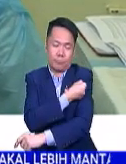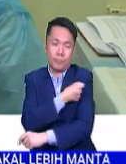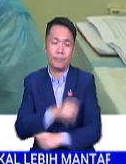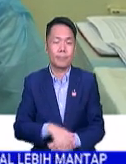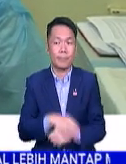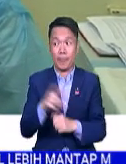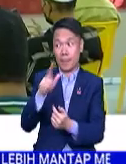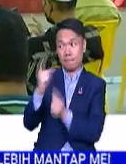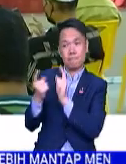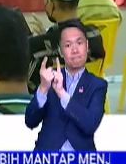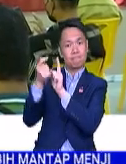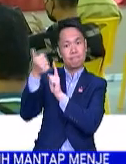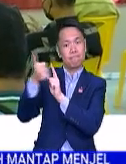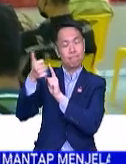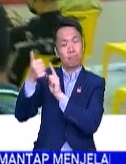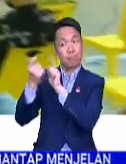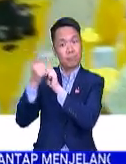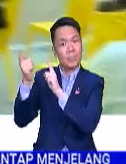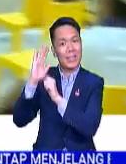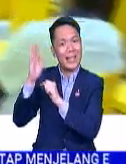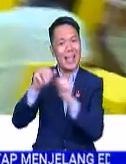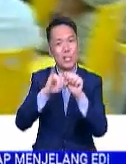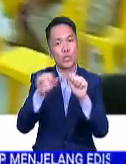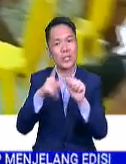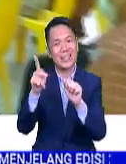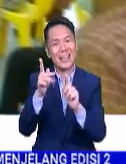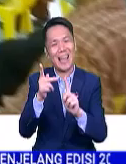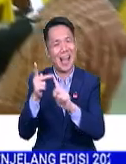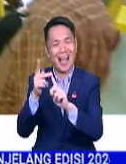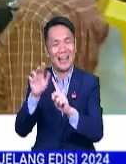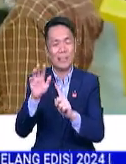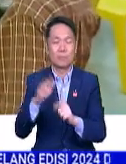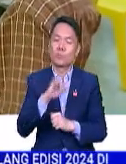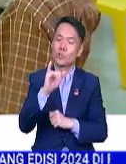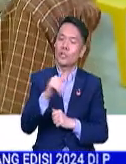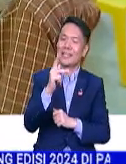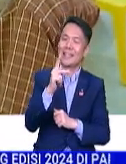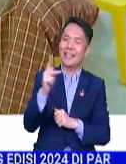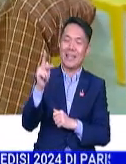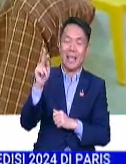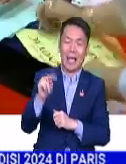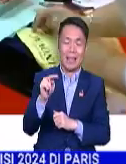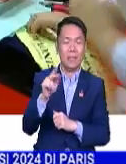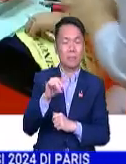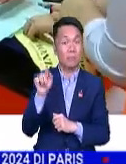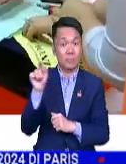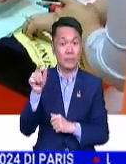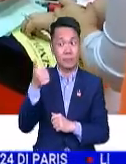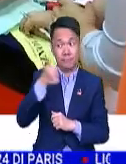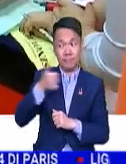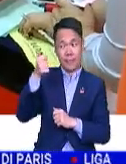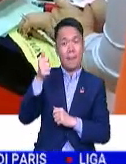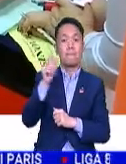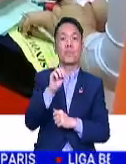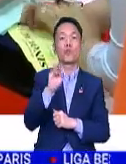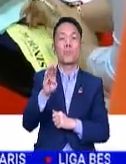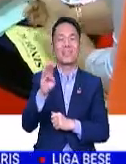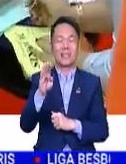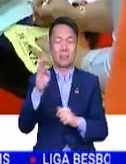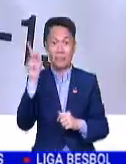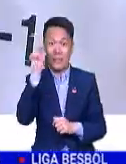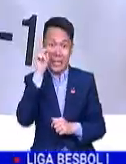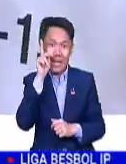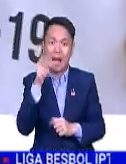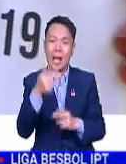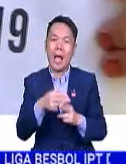Beliau ditemui selepas mesyuarat jawatan kuasa khas keselamatan negeri JKKN yang diperhusikan Menteri Besar Kelantan Dato'